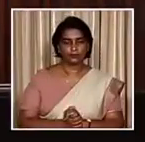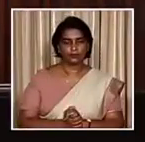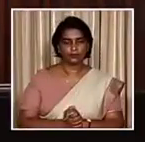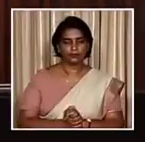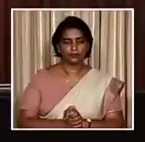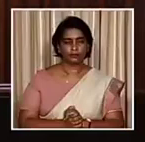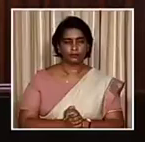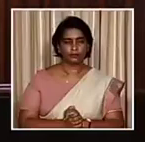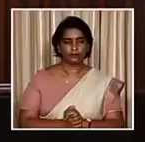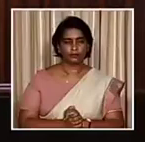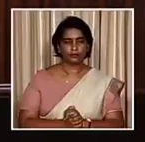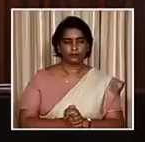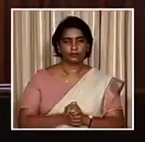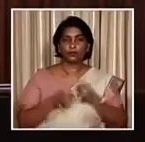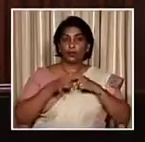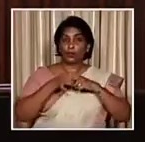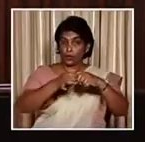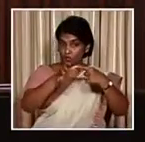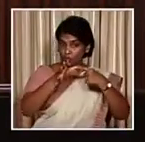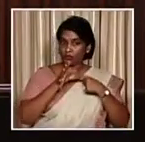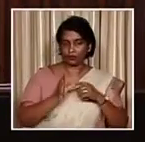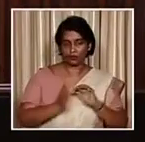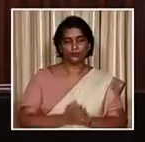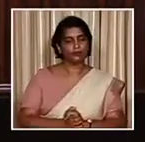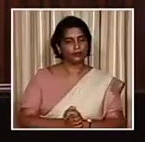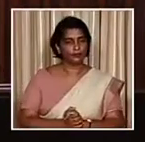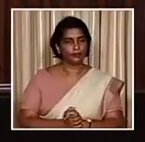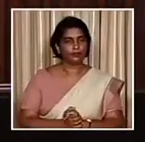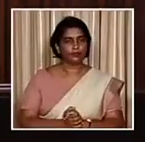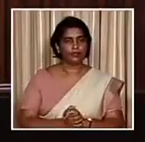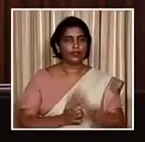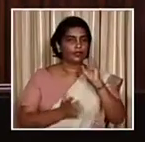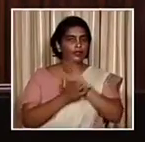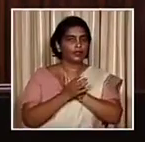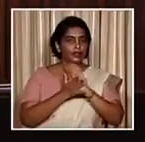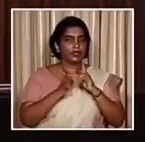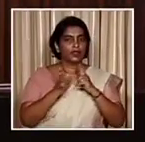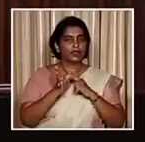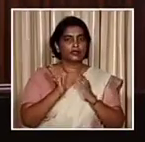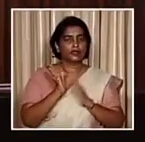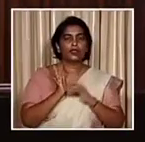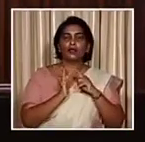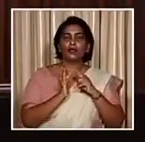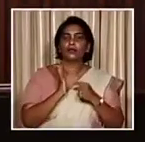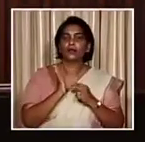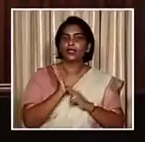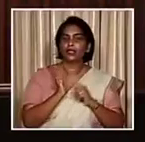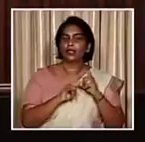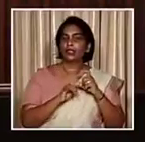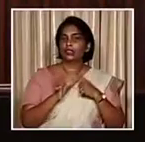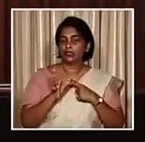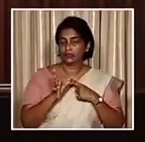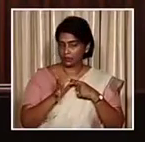වාචික පිළිතුරු අපේක්ෂා කරන ප්‍රශ්න වලට යමු එහෙනම් අපි. චමින්ද විජේසිරි මහත්තුමා මුදල් නැමැතුමාගෙන් අහන්න.